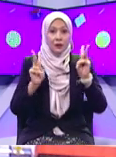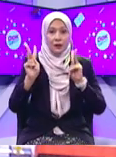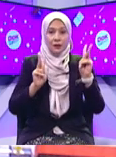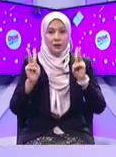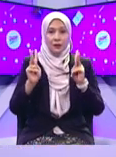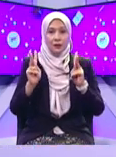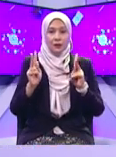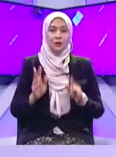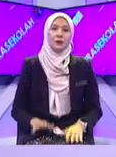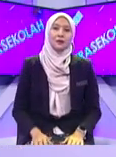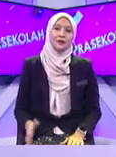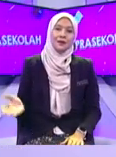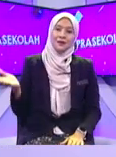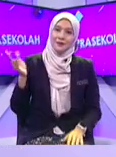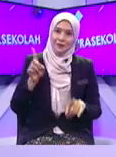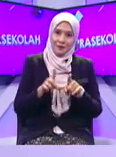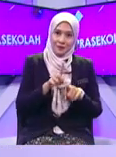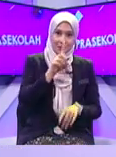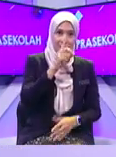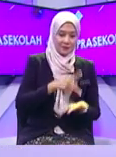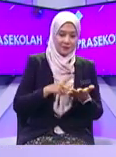kawan-kawan bantu saya satu